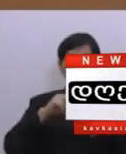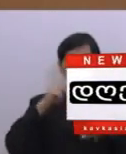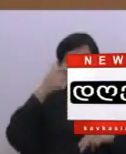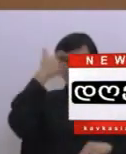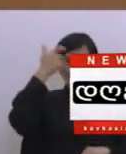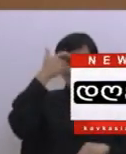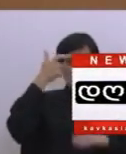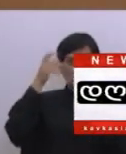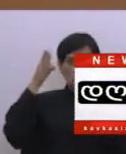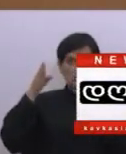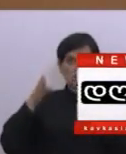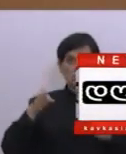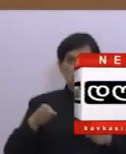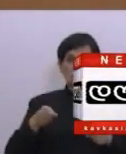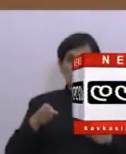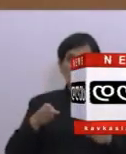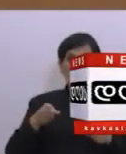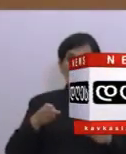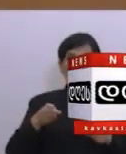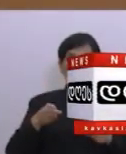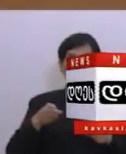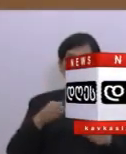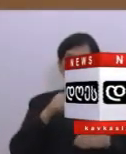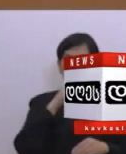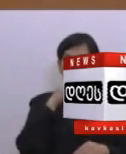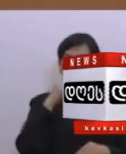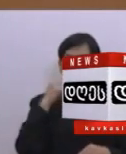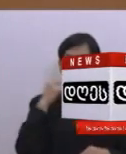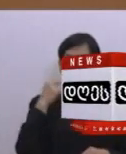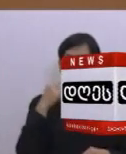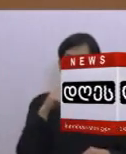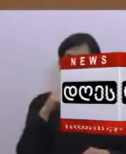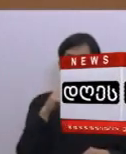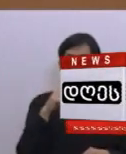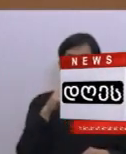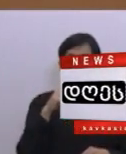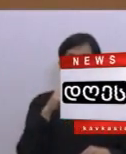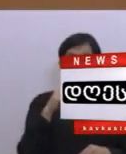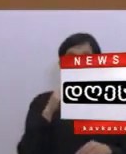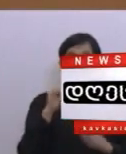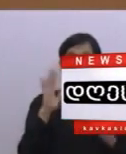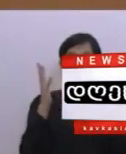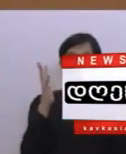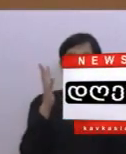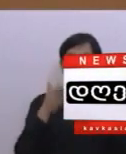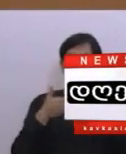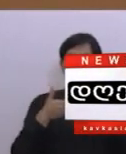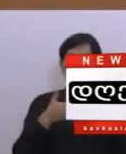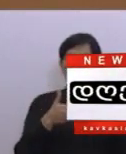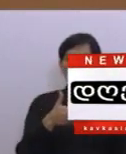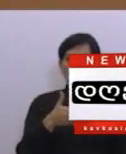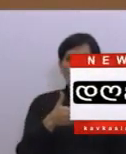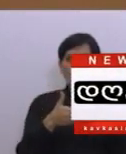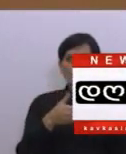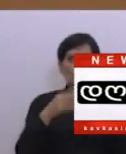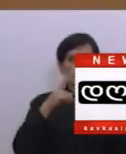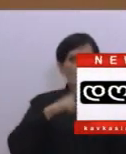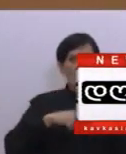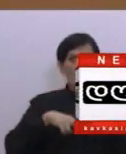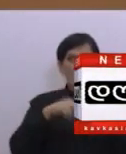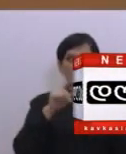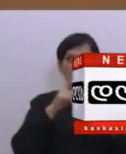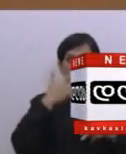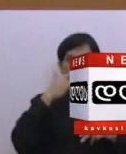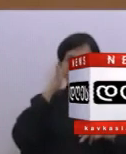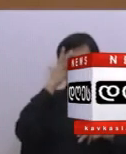ბიძინა იმანიშვილმა გადაწყვიტა, რომ რუსეთის მოთხოვნა, რომ ანაკლიის პორტი არ უნდა აშენებულიყო